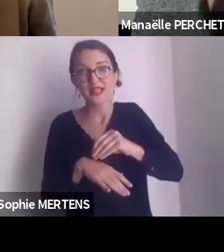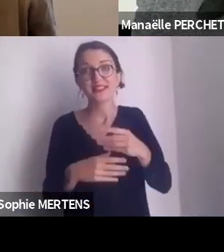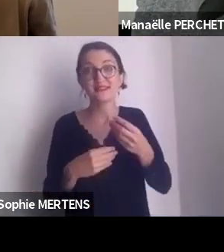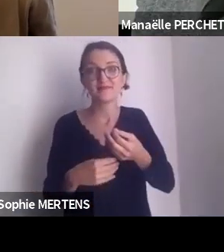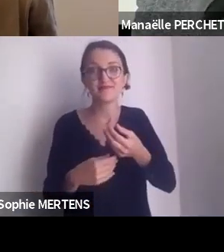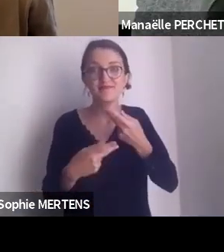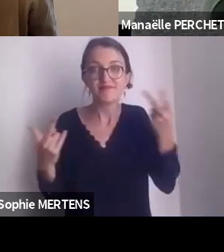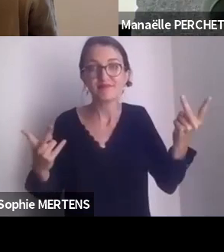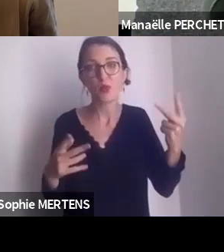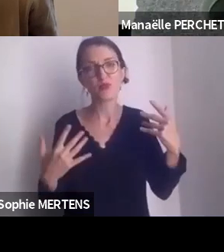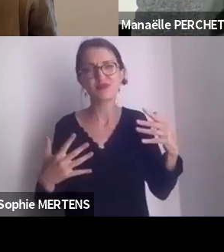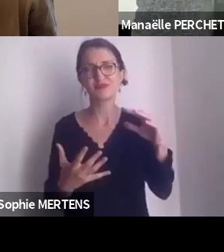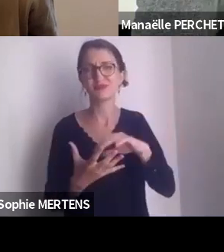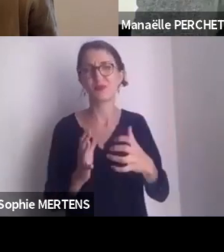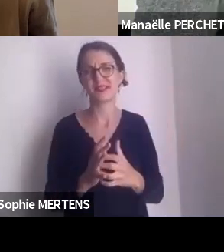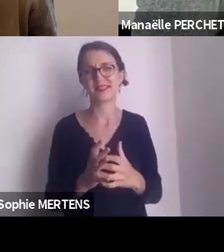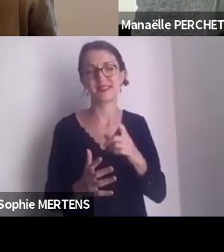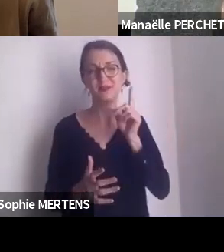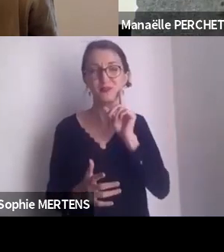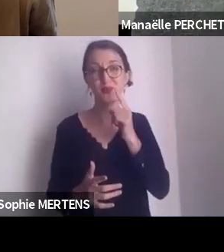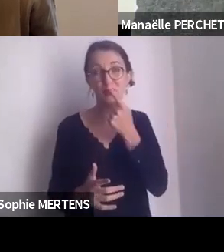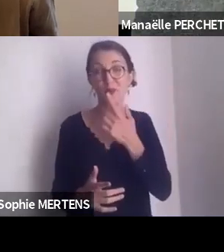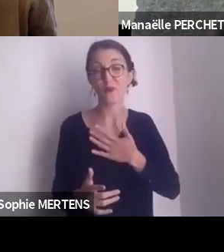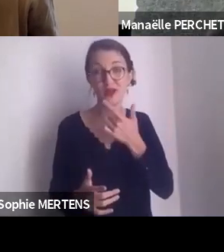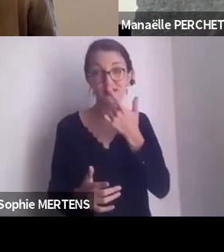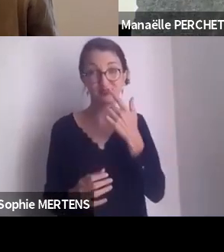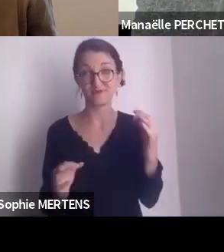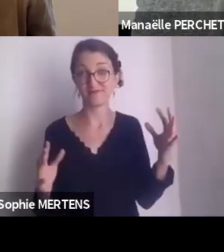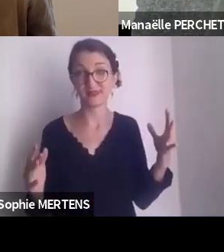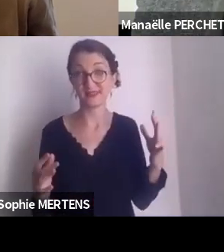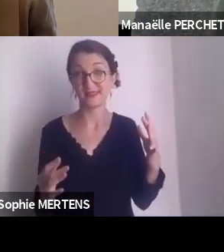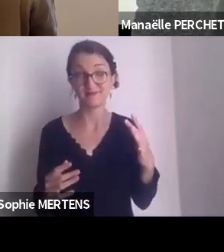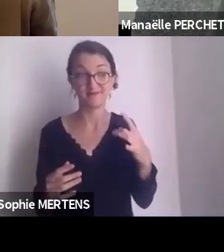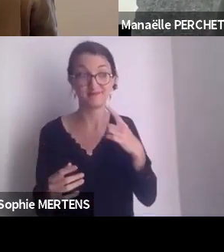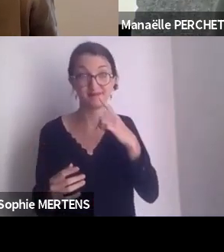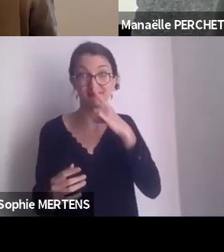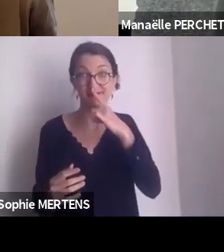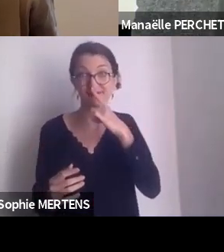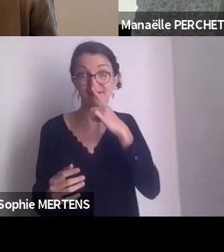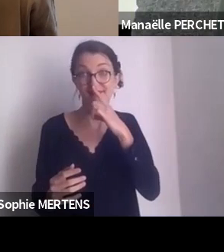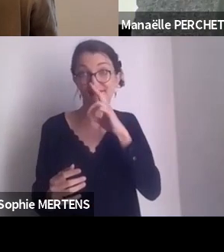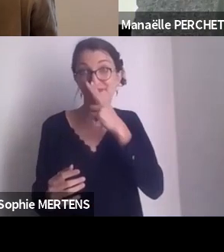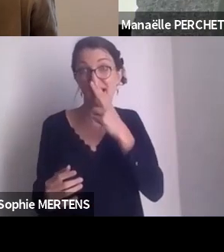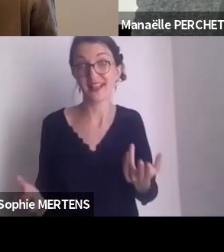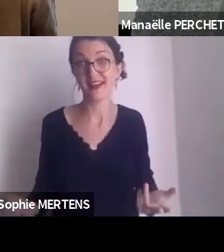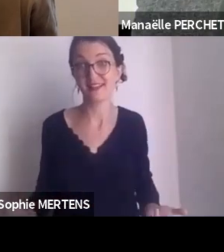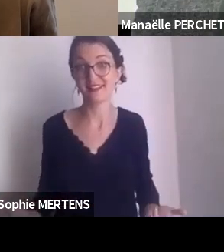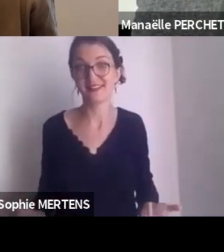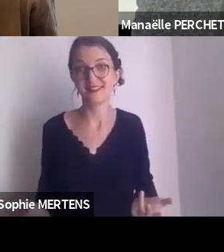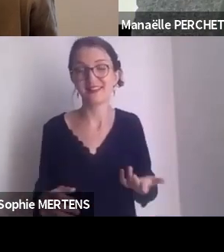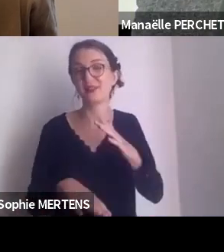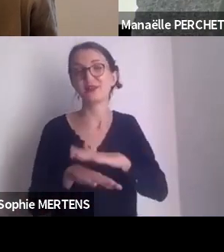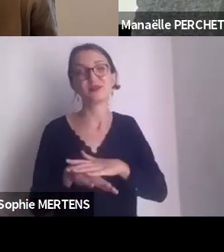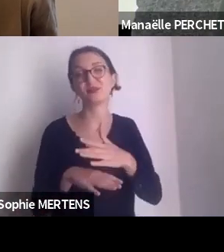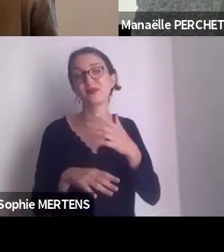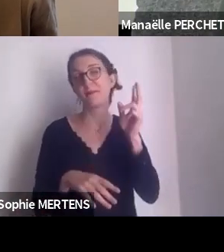moi, des fois, j'ai l'impression que c'est un peu le hasard qui nous a conduit à ça, mais même si c'est sans doute pas la réalité, parce que j'ai des confrères qui n'ont pas eu